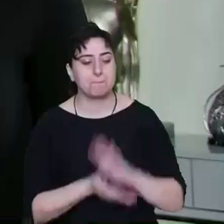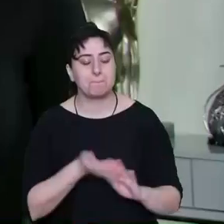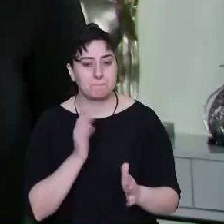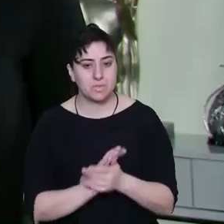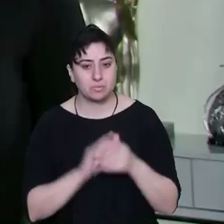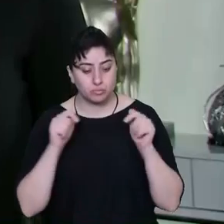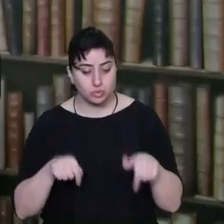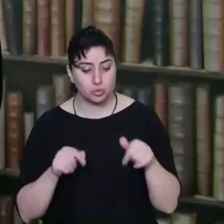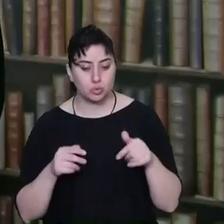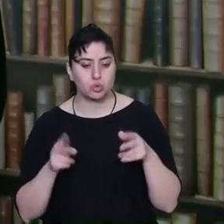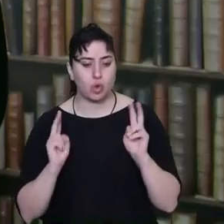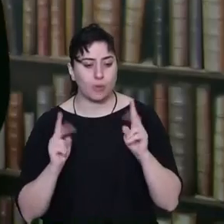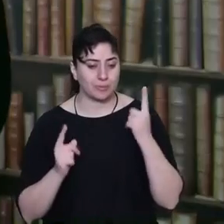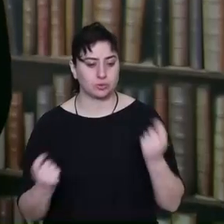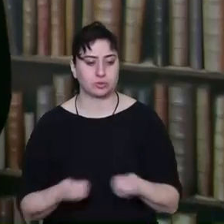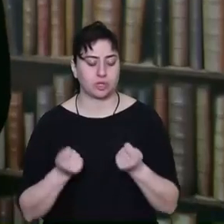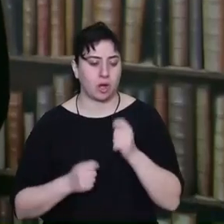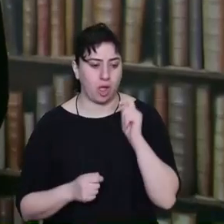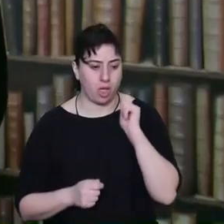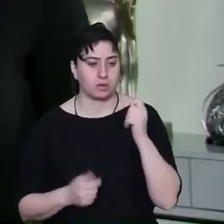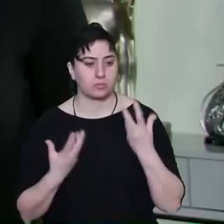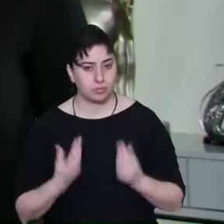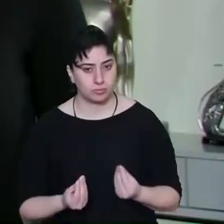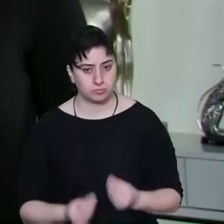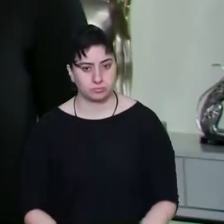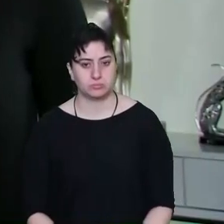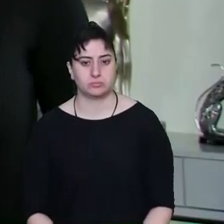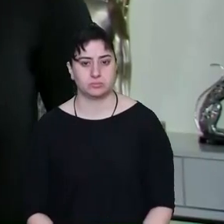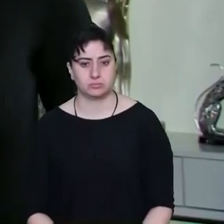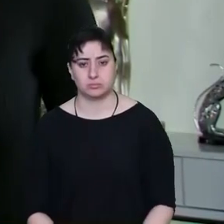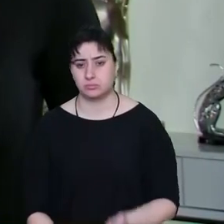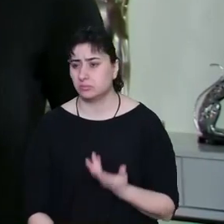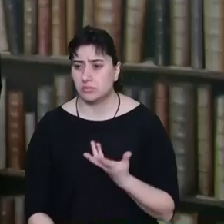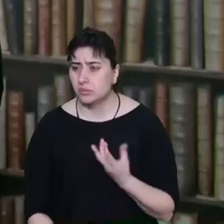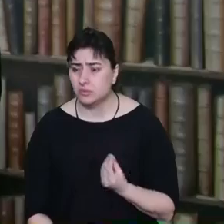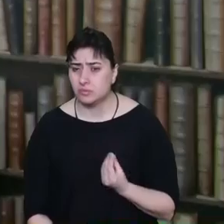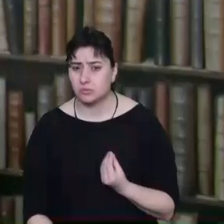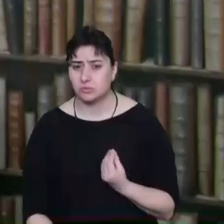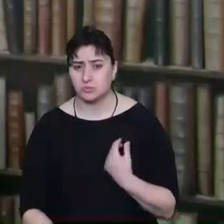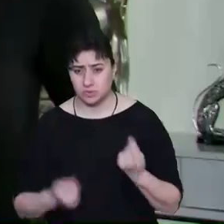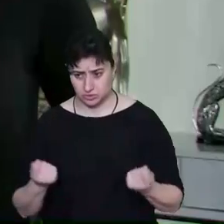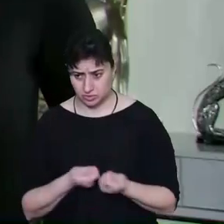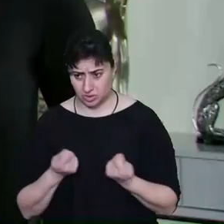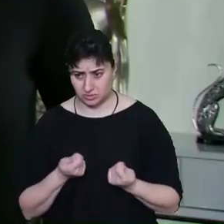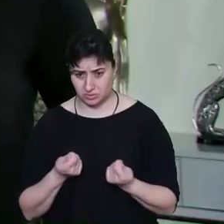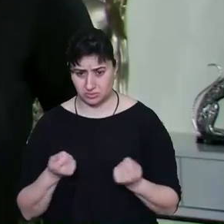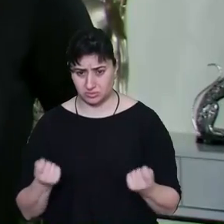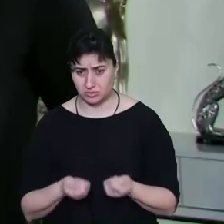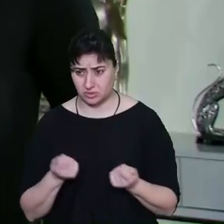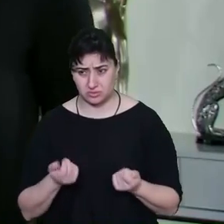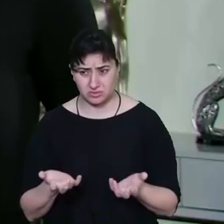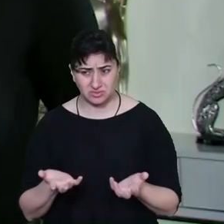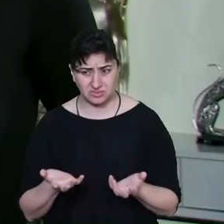bitti. Burada normal bir çalışan olarak bulunacaksın. Ay nasıl yani? Çalışmak,